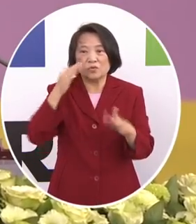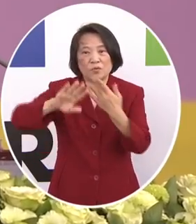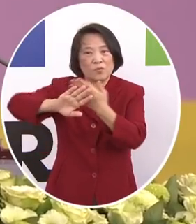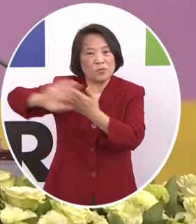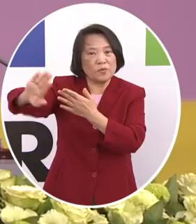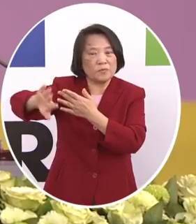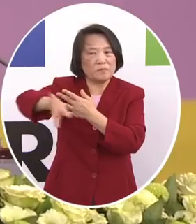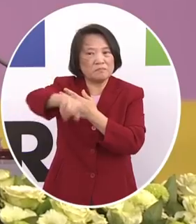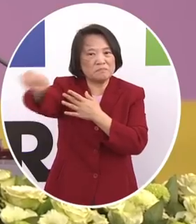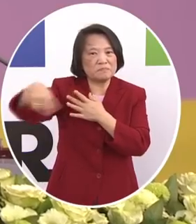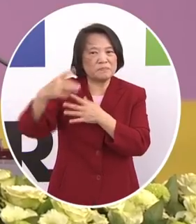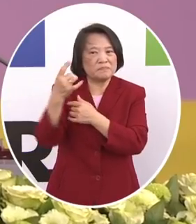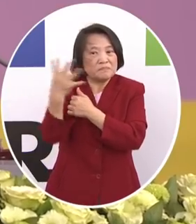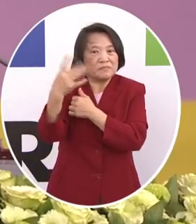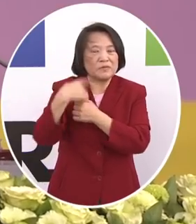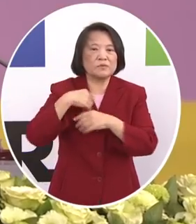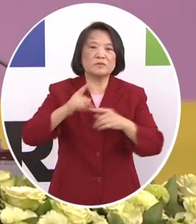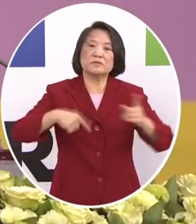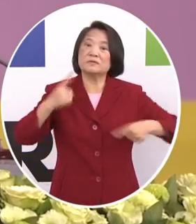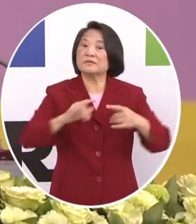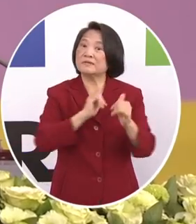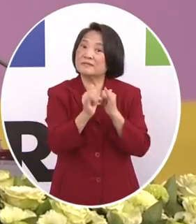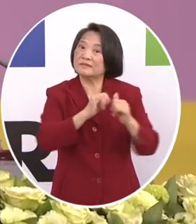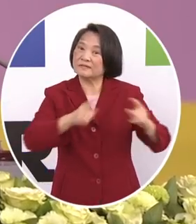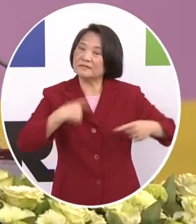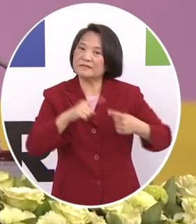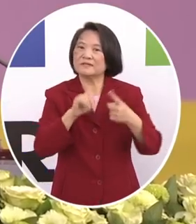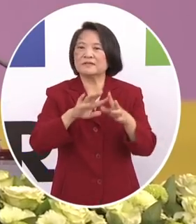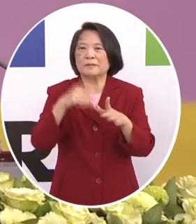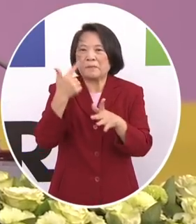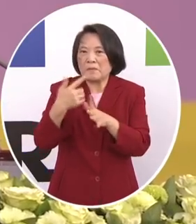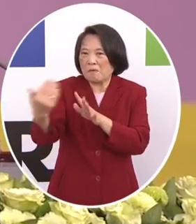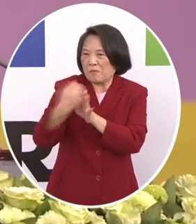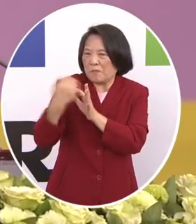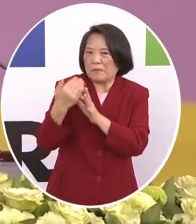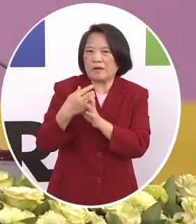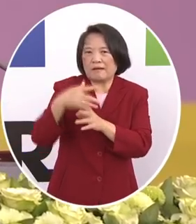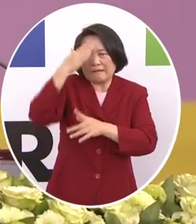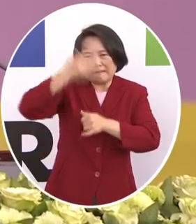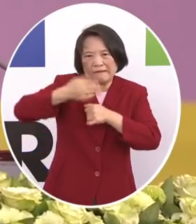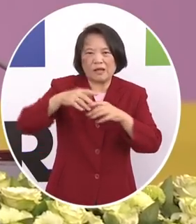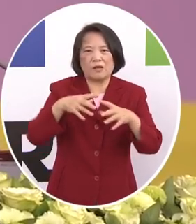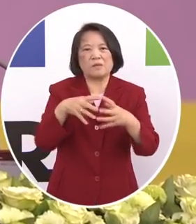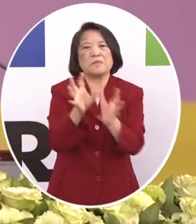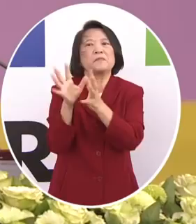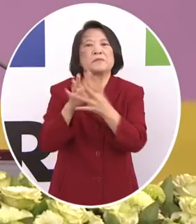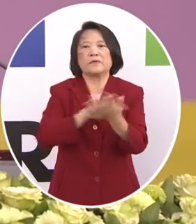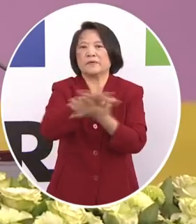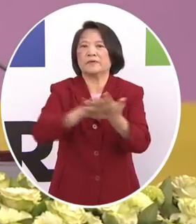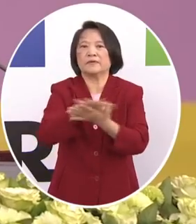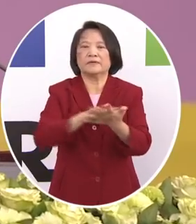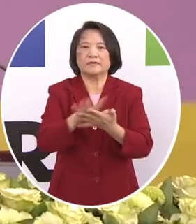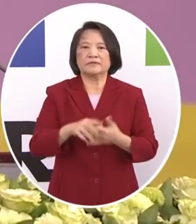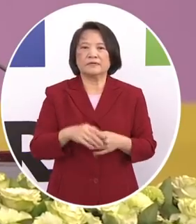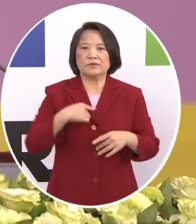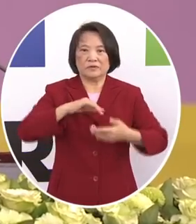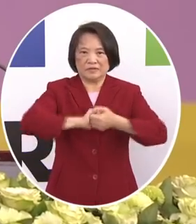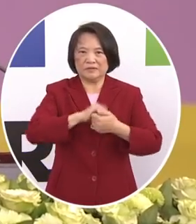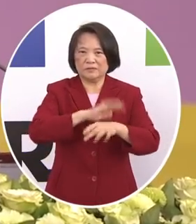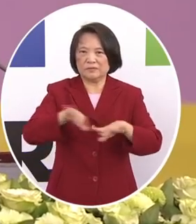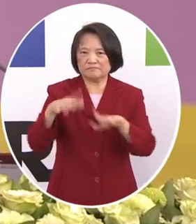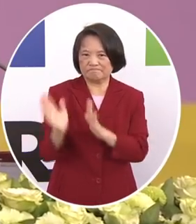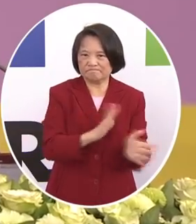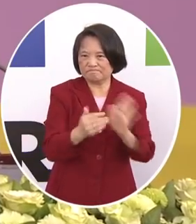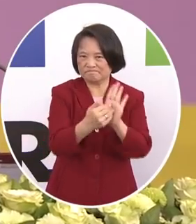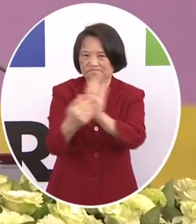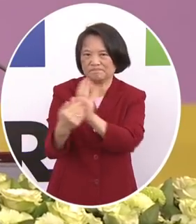利用台湾社会的自由来进行渗透、制造乱象， 我们一定会用尽一切的方式